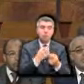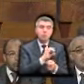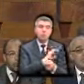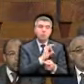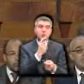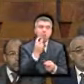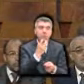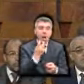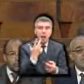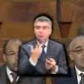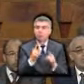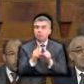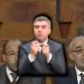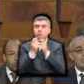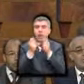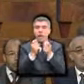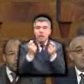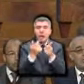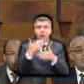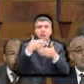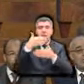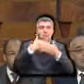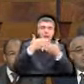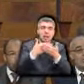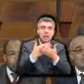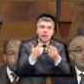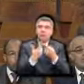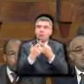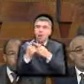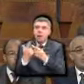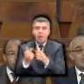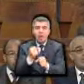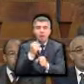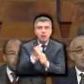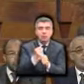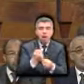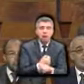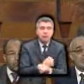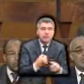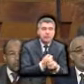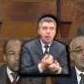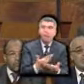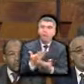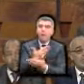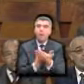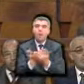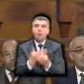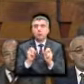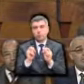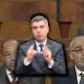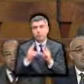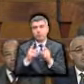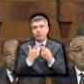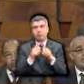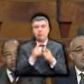يعني مشاريع ذات نفع اقتصادي، مشاريع تخلق الثروة تخلق فرص العمل اللي هي المعضلة الأساسية في الجهة